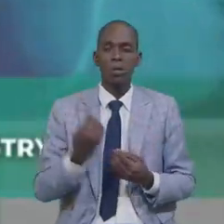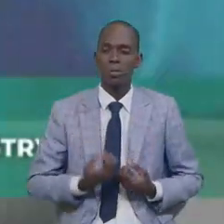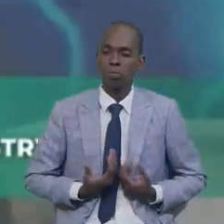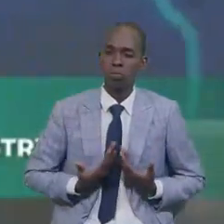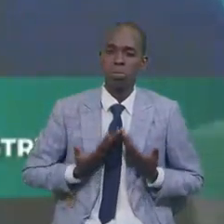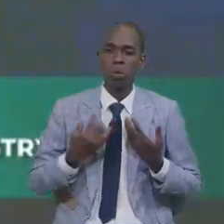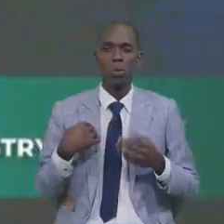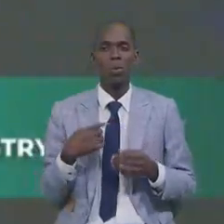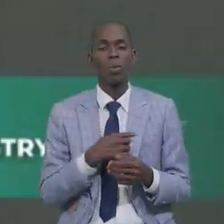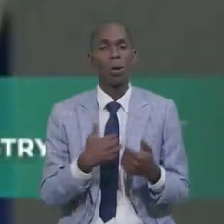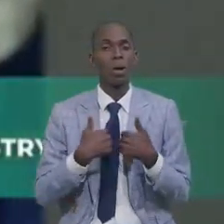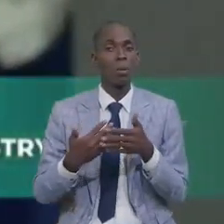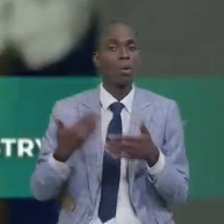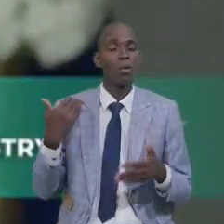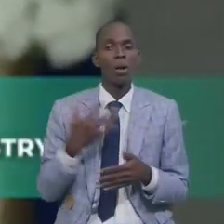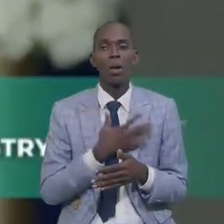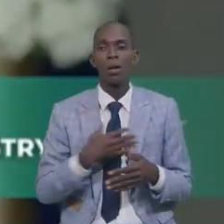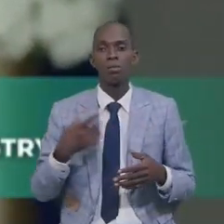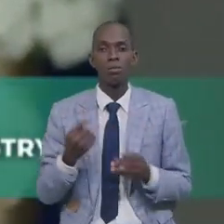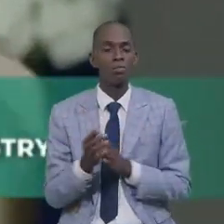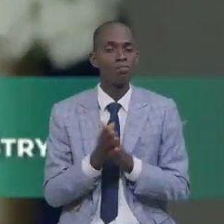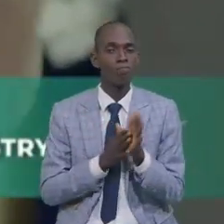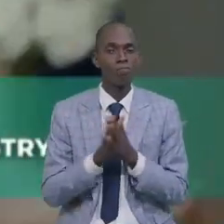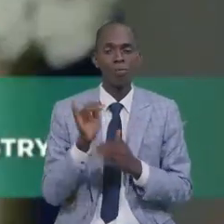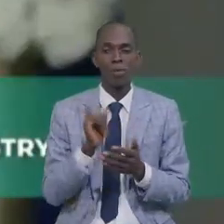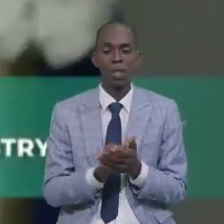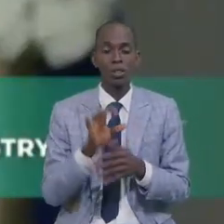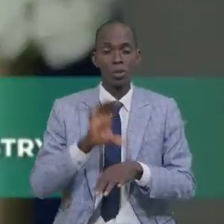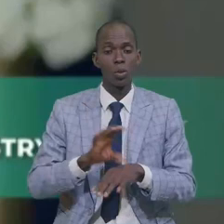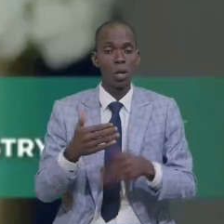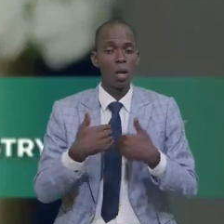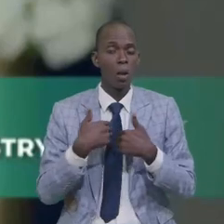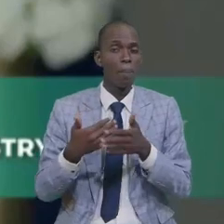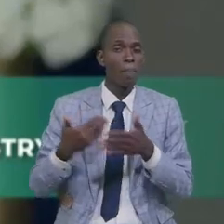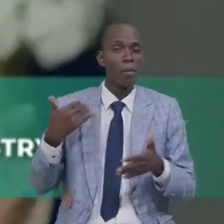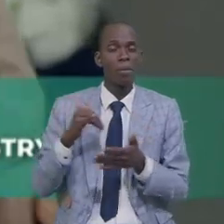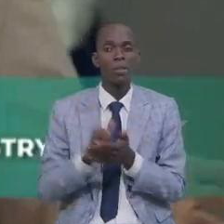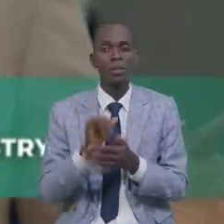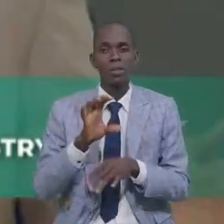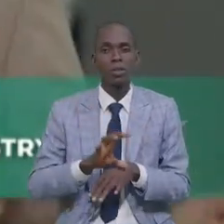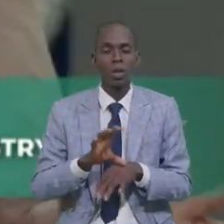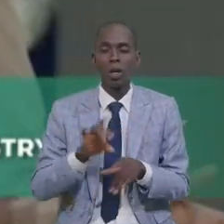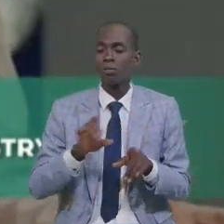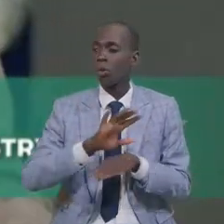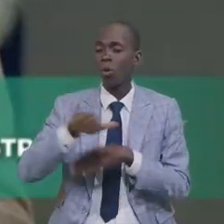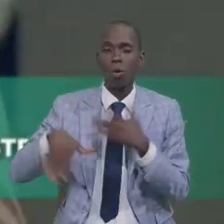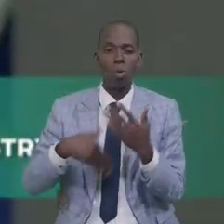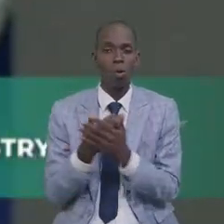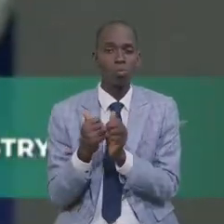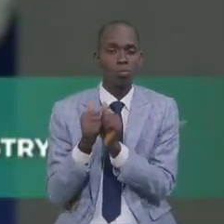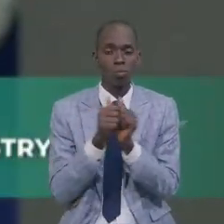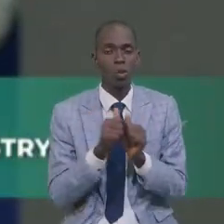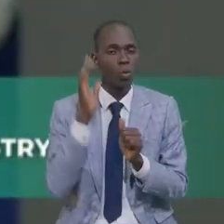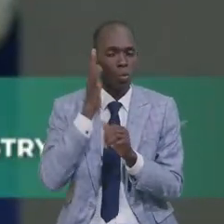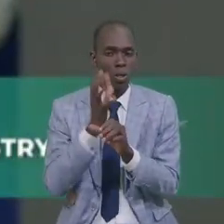zèle que nous avions et la passion que l'église avait. Pour l'église en tant